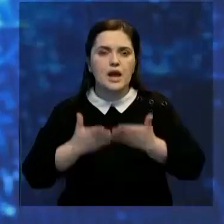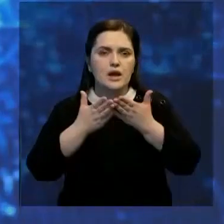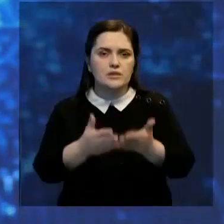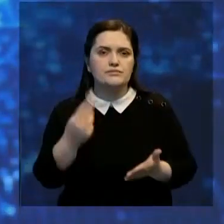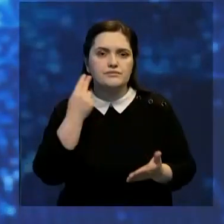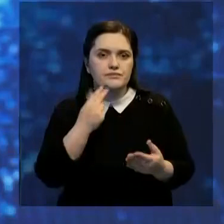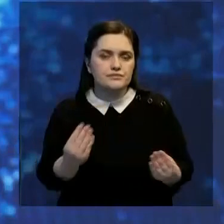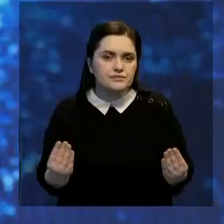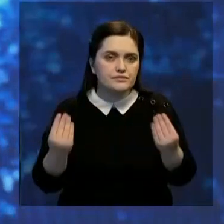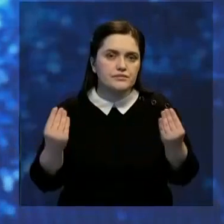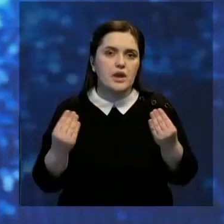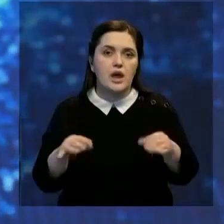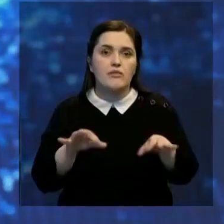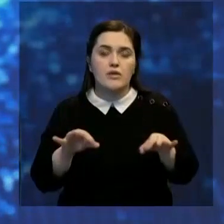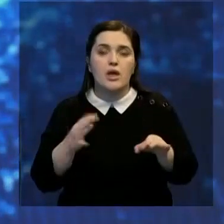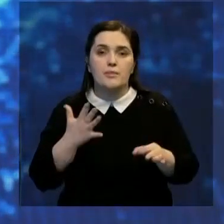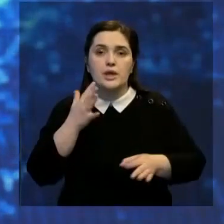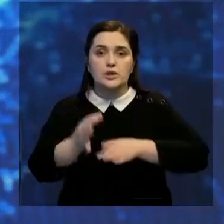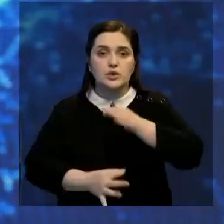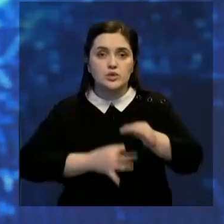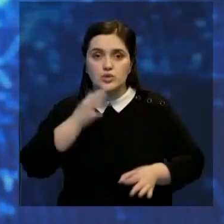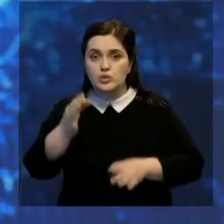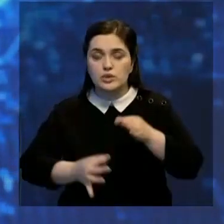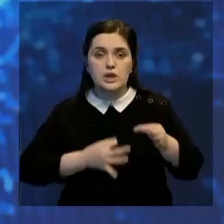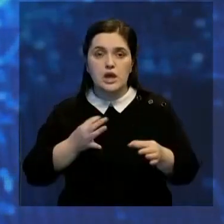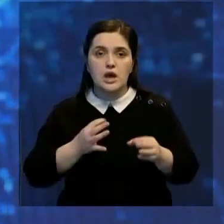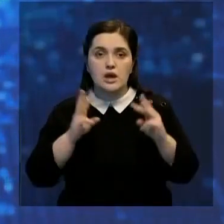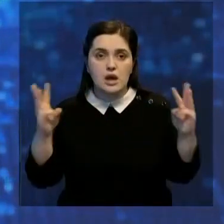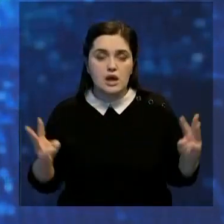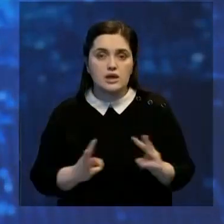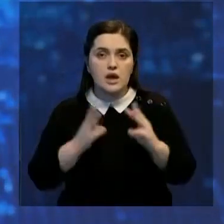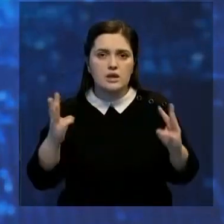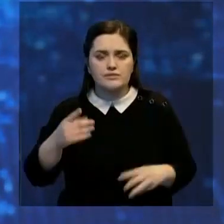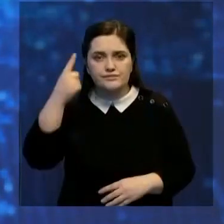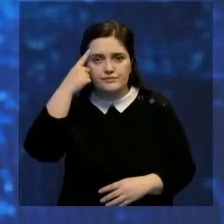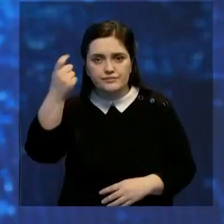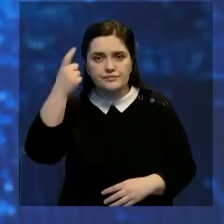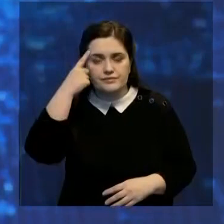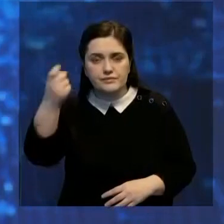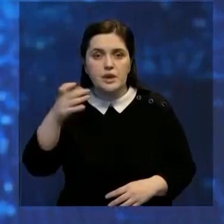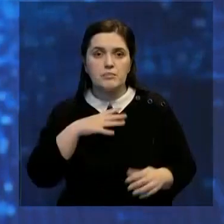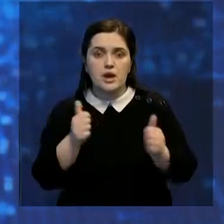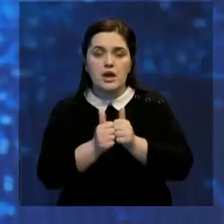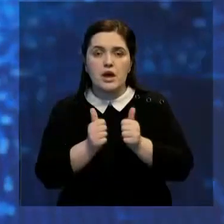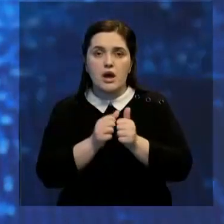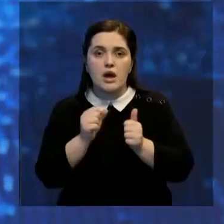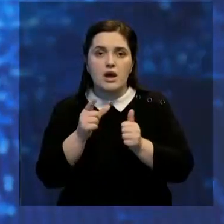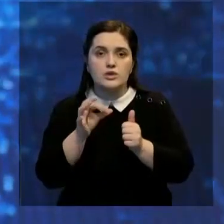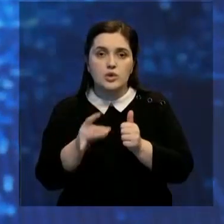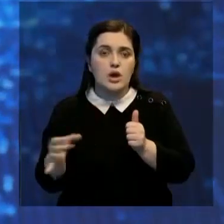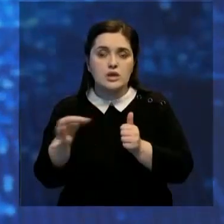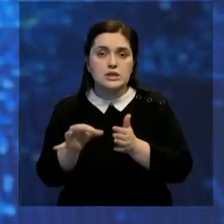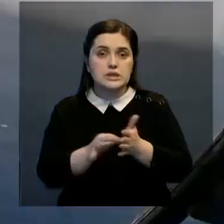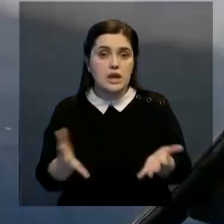Корабль с элитными автомобилями 5-е сутки горит в Атлантическом океане. Сигнал о бедствии моряки подали недалеко от Азорских островов. Экипаж сразу же